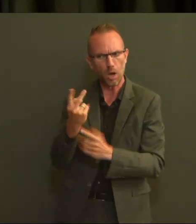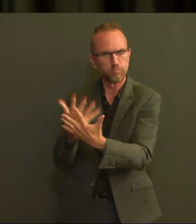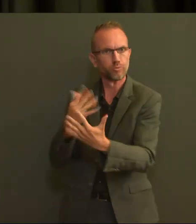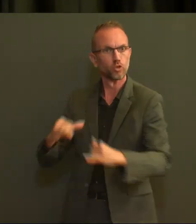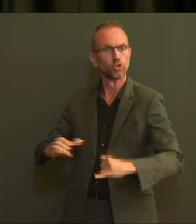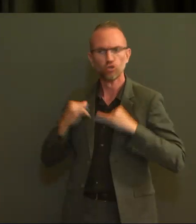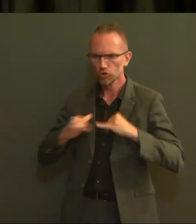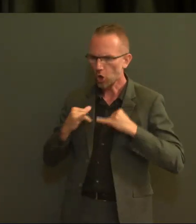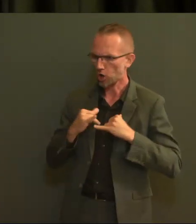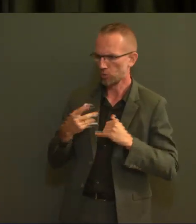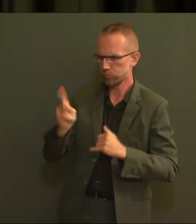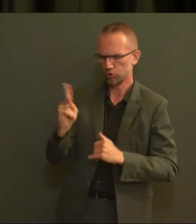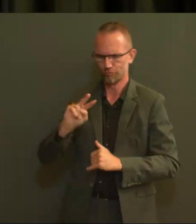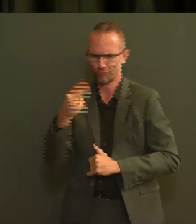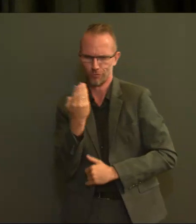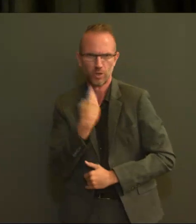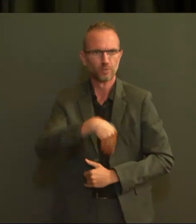les en remercier.